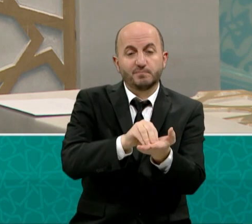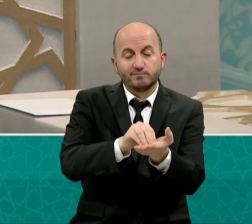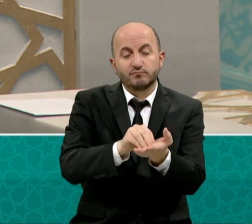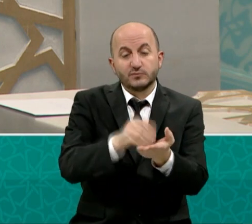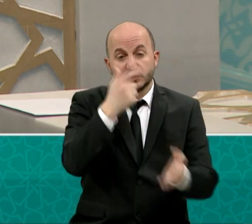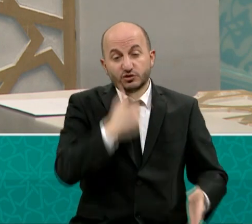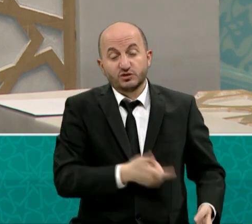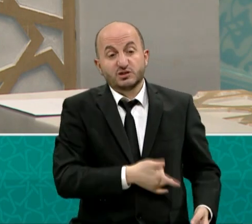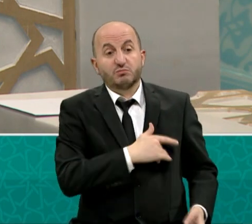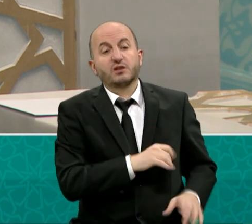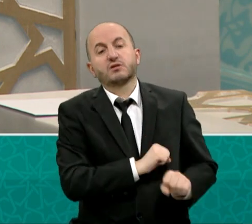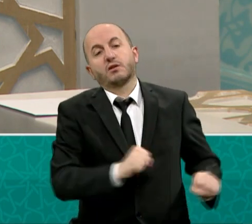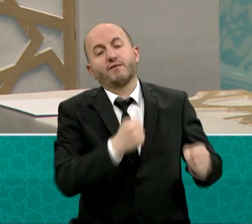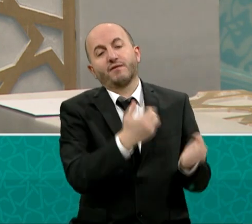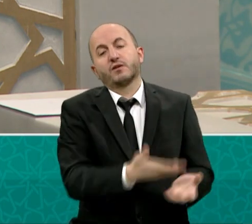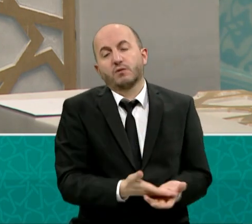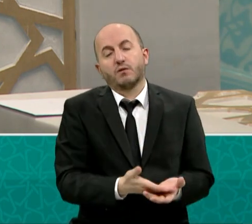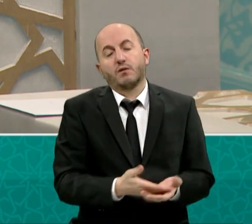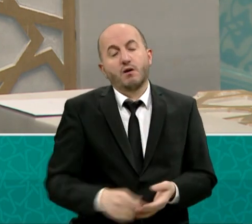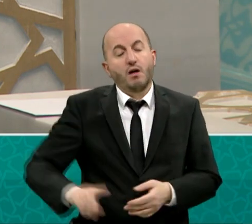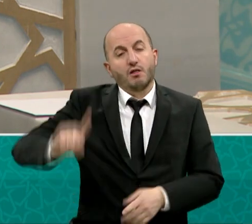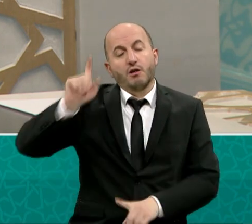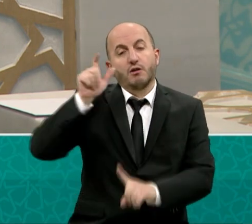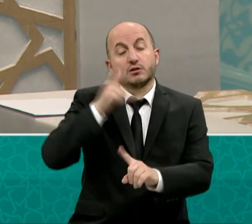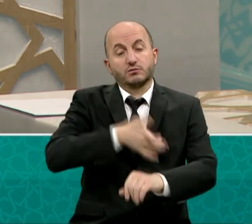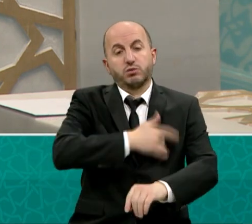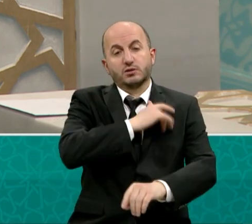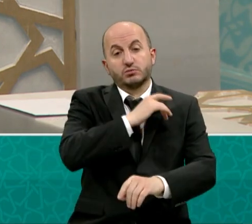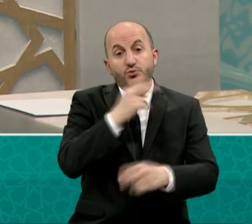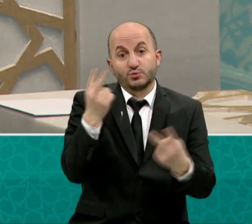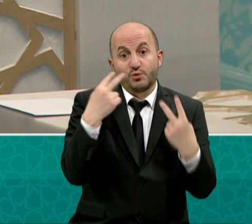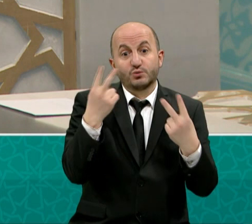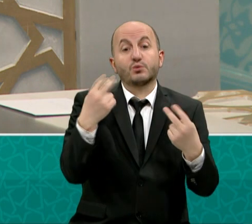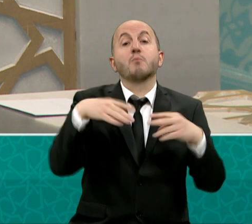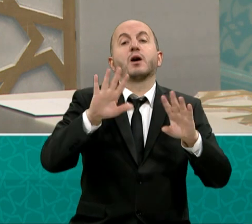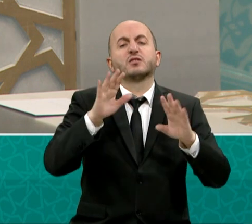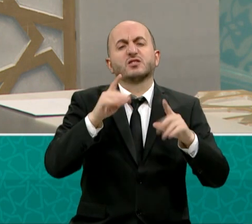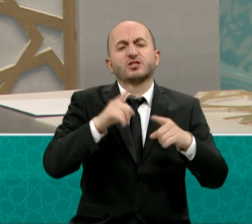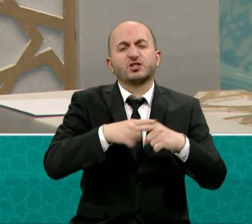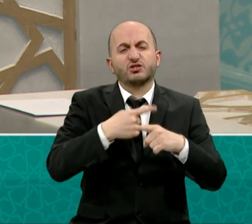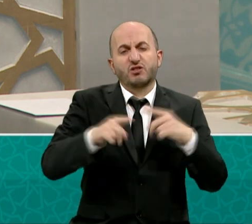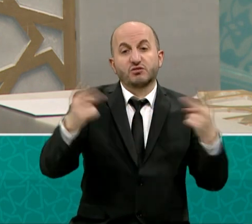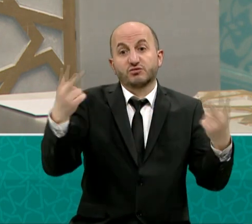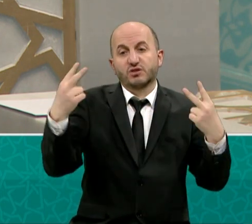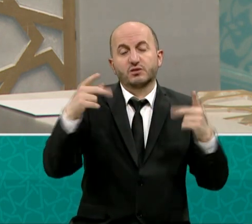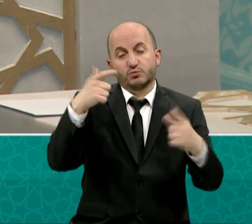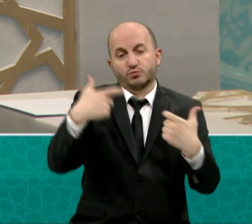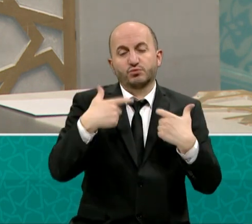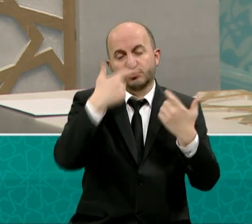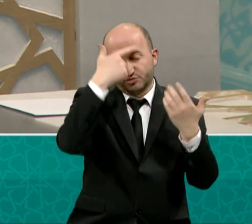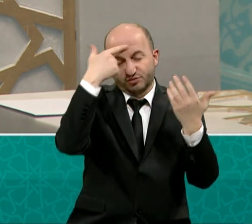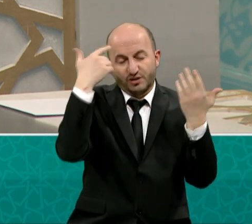kişinin imanına zarar verir. Allah imanımızı görünür görünmez şirkten, riyadan korusun